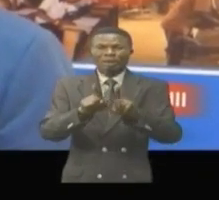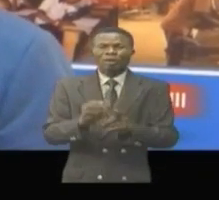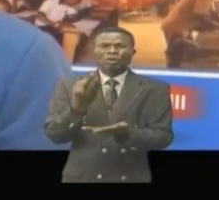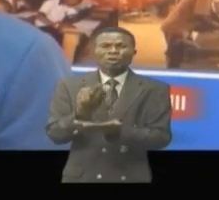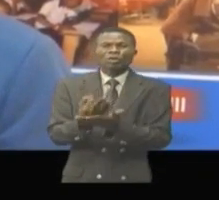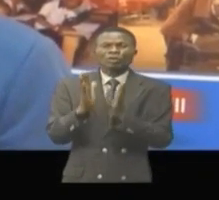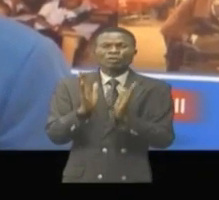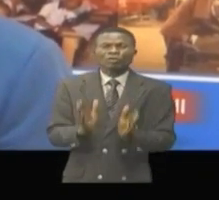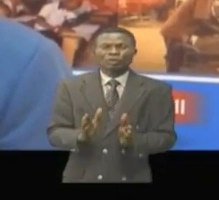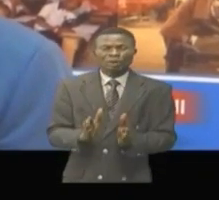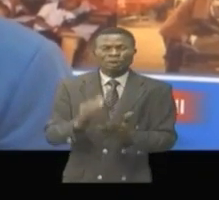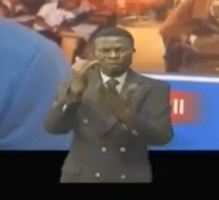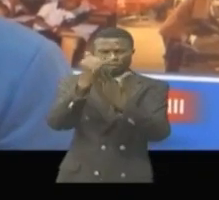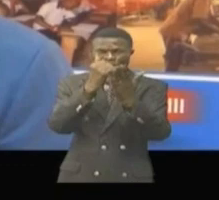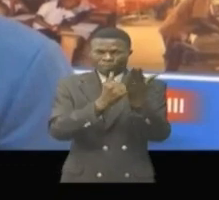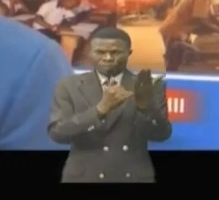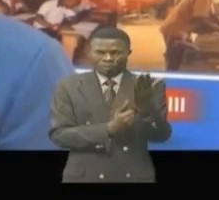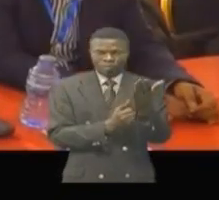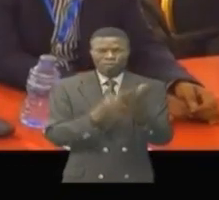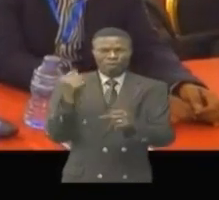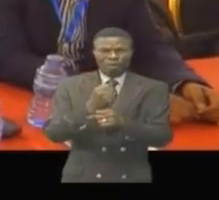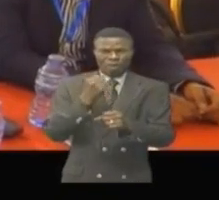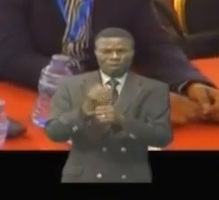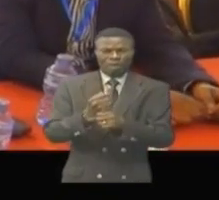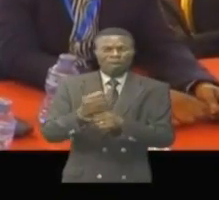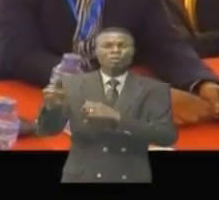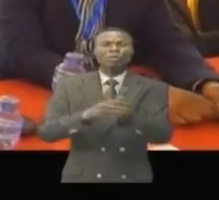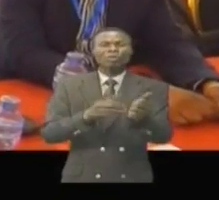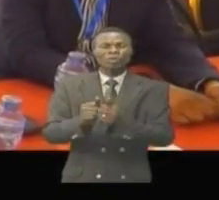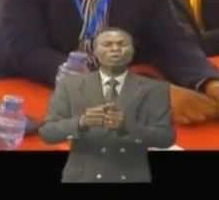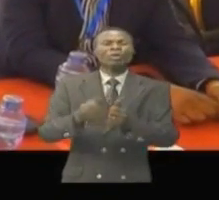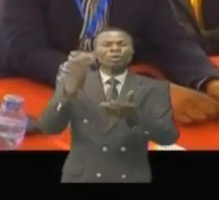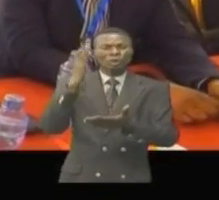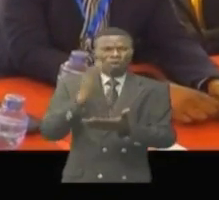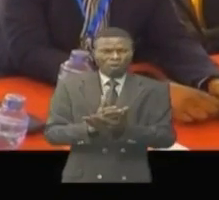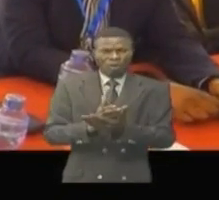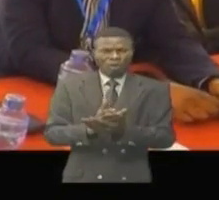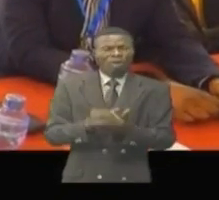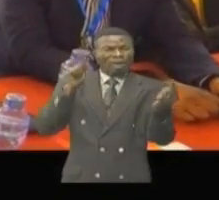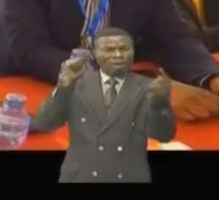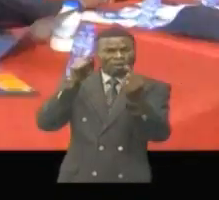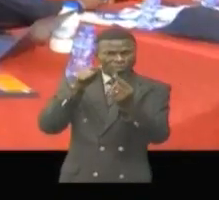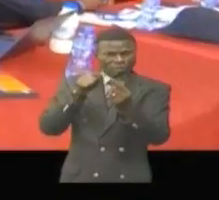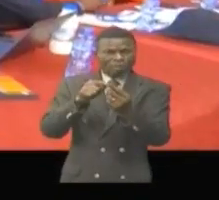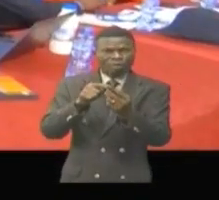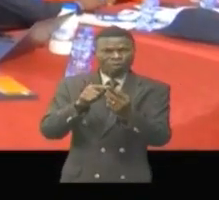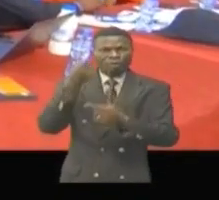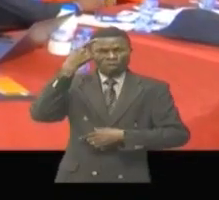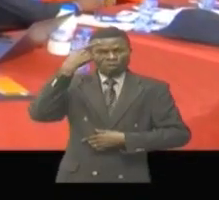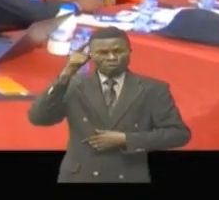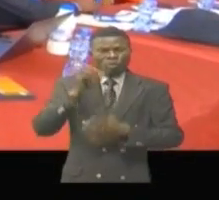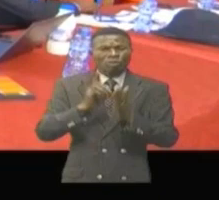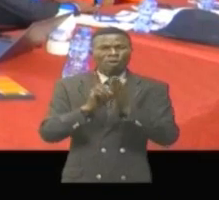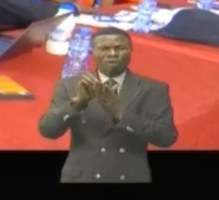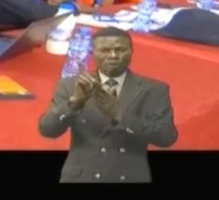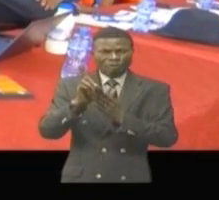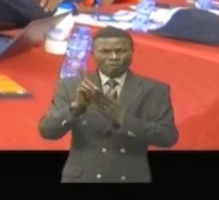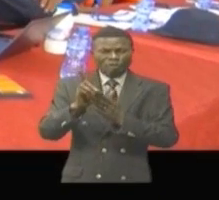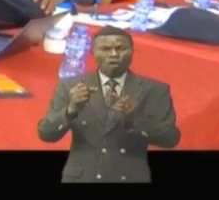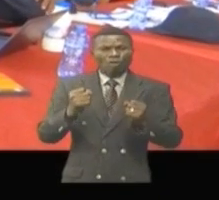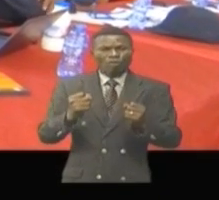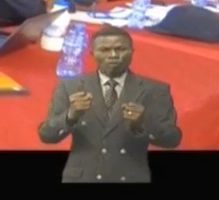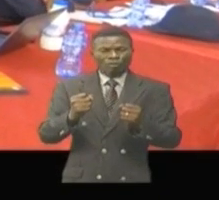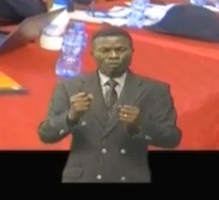pour identifier le goulot d'étranglement à atteindre et l'objectif de développement durable